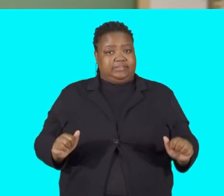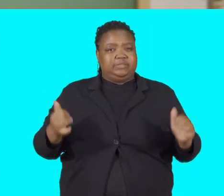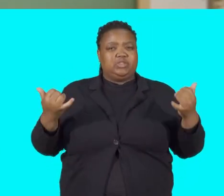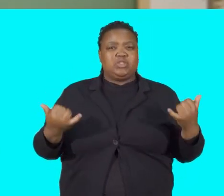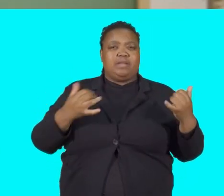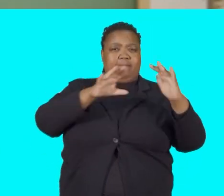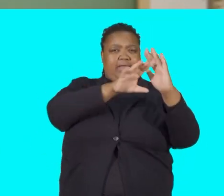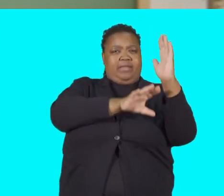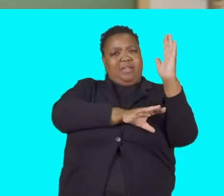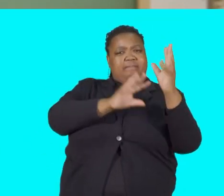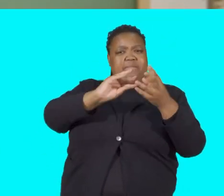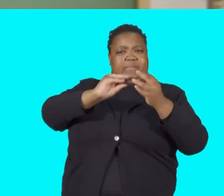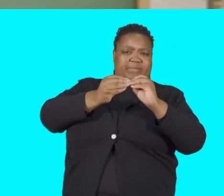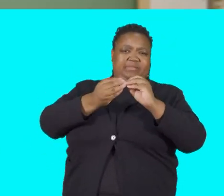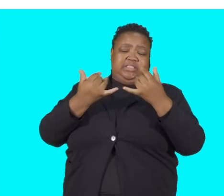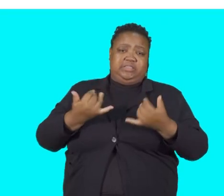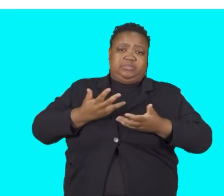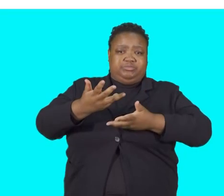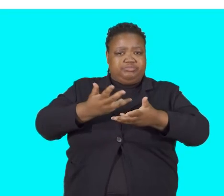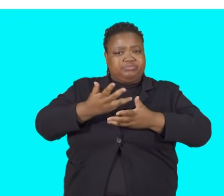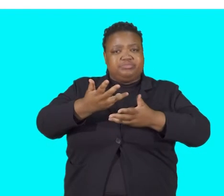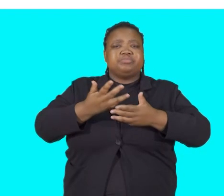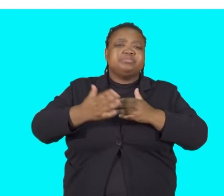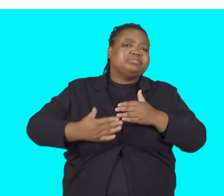ngalo njengokuba sibheka phambili.